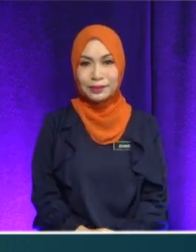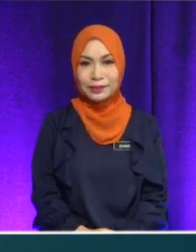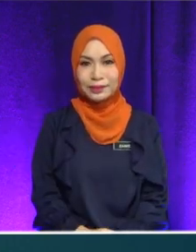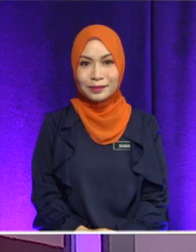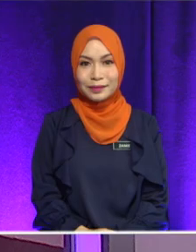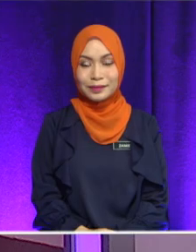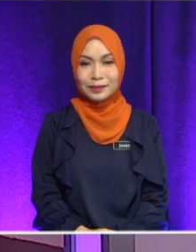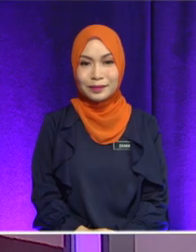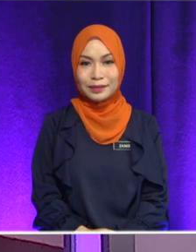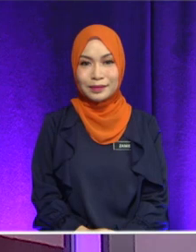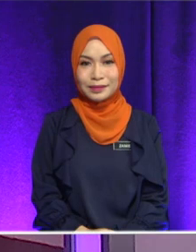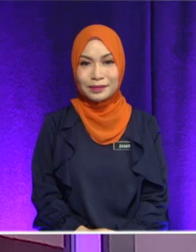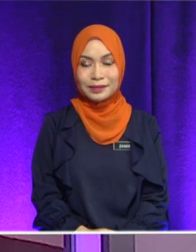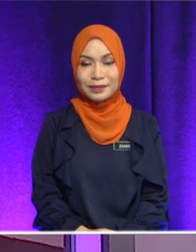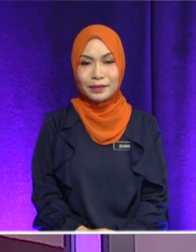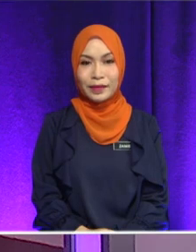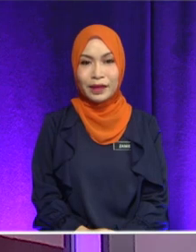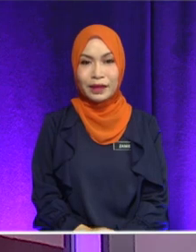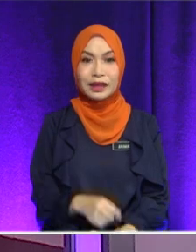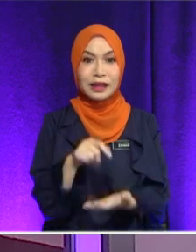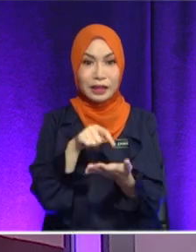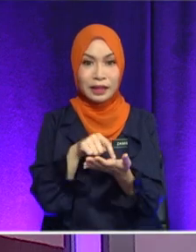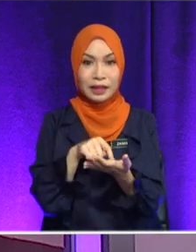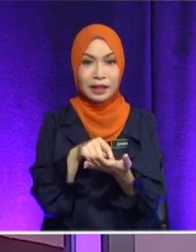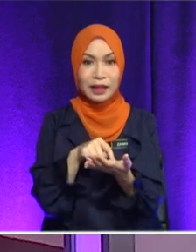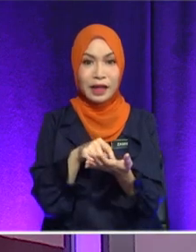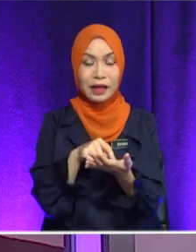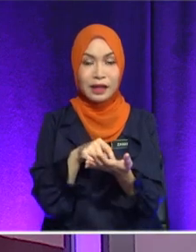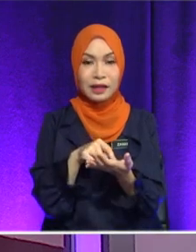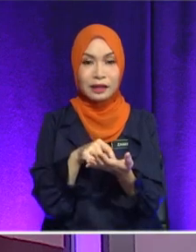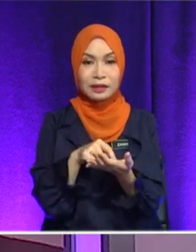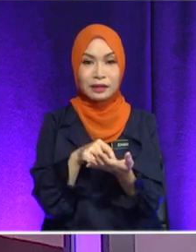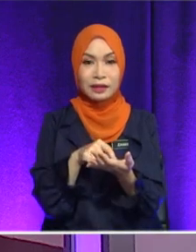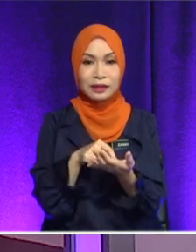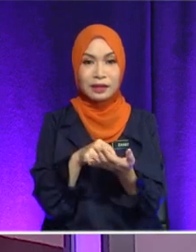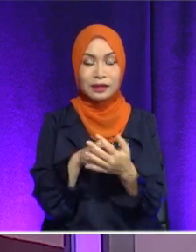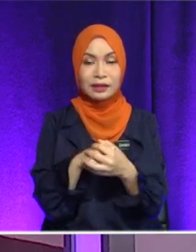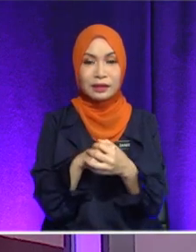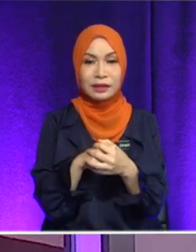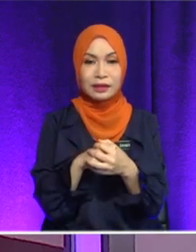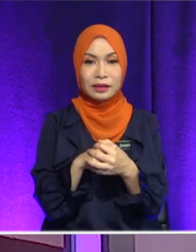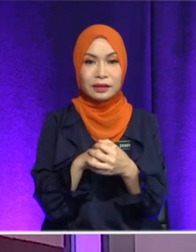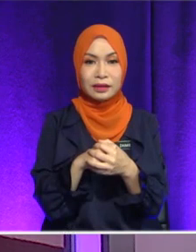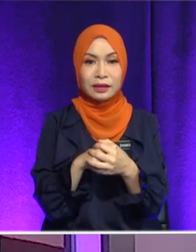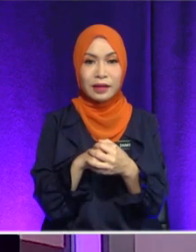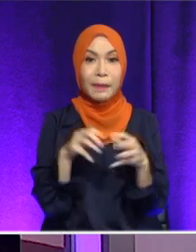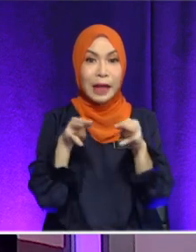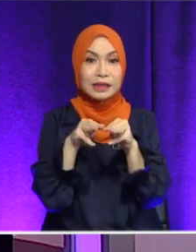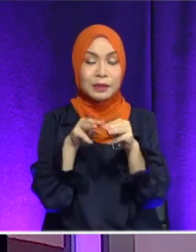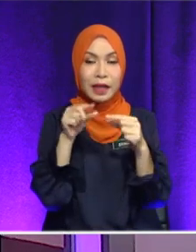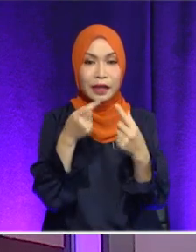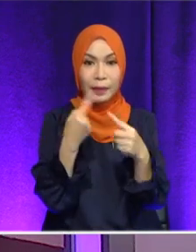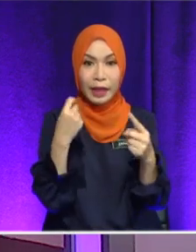lah masa kini Okelah berkaitan dengan juga berkaitan dengan singkatan